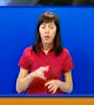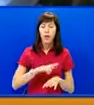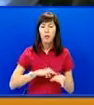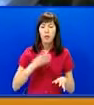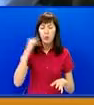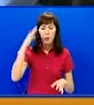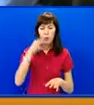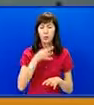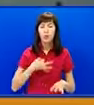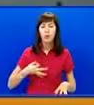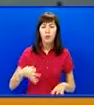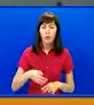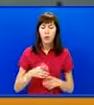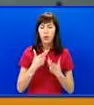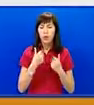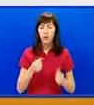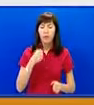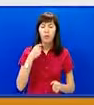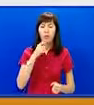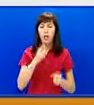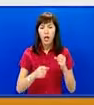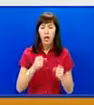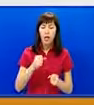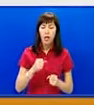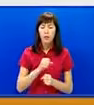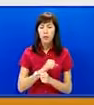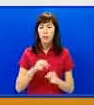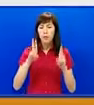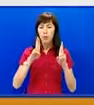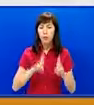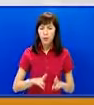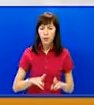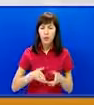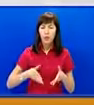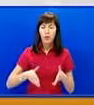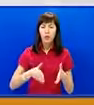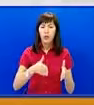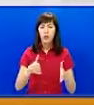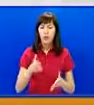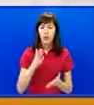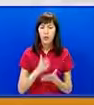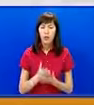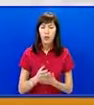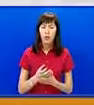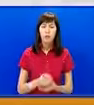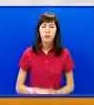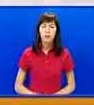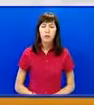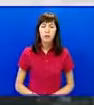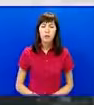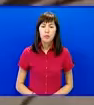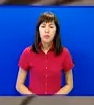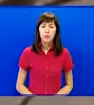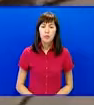Полицейские Южно-Казахстанской области предупреждают водителей, что не следует нарушать правила дорожного движения, тем более находясь в алкогольном состоянии.